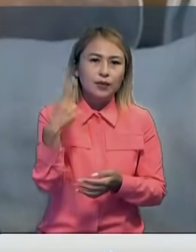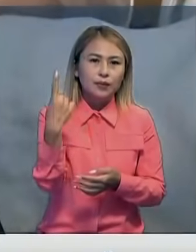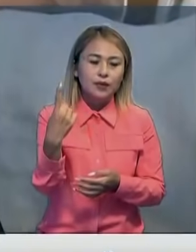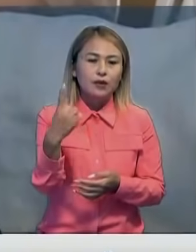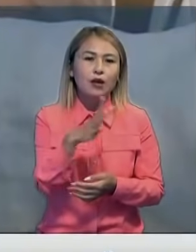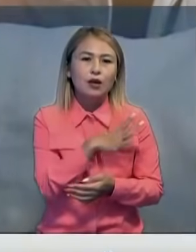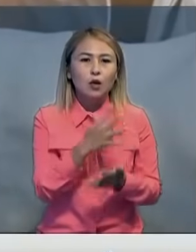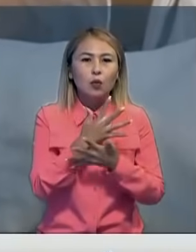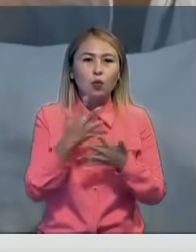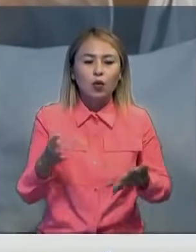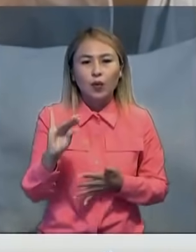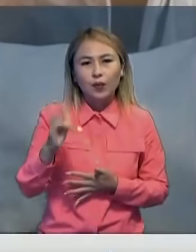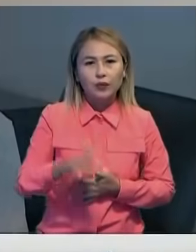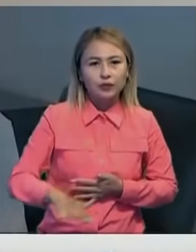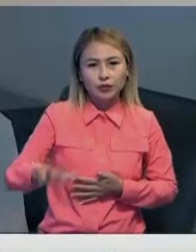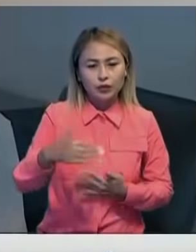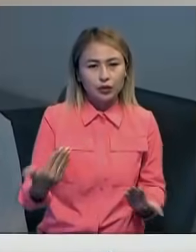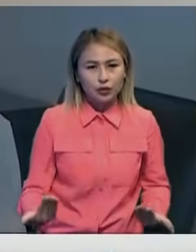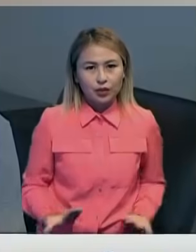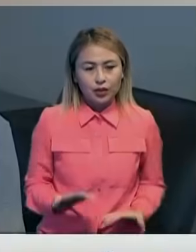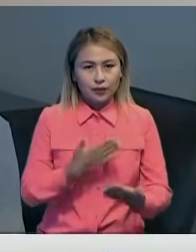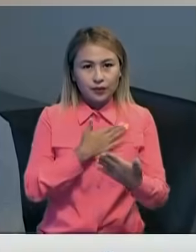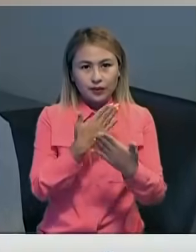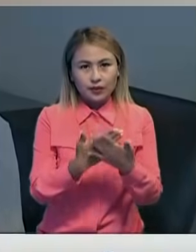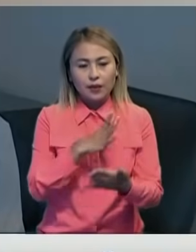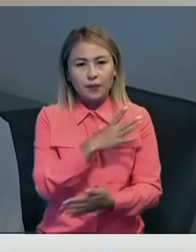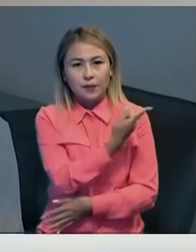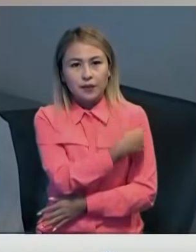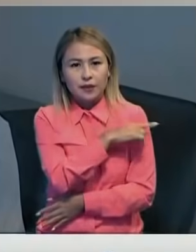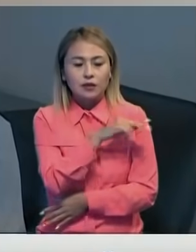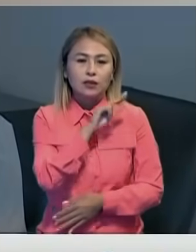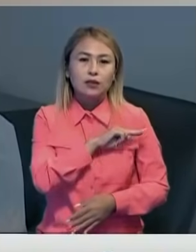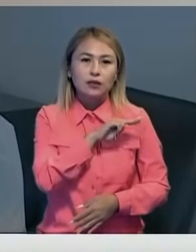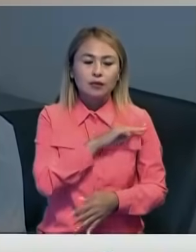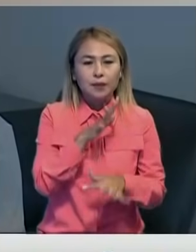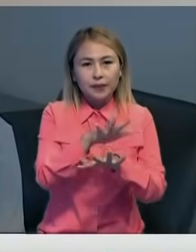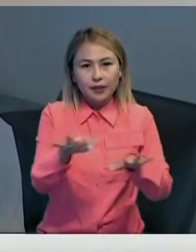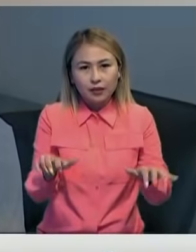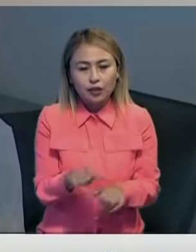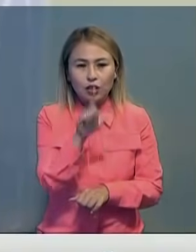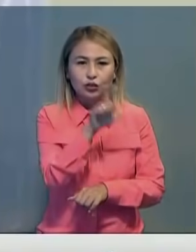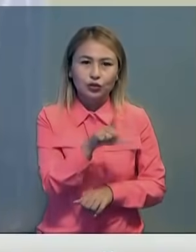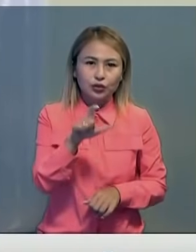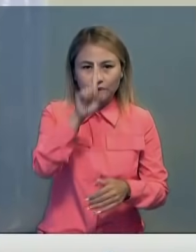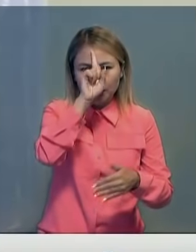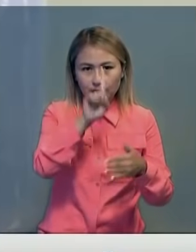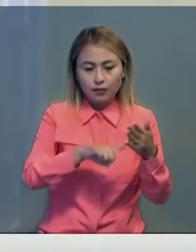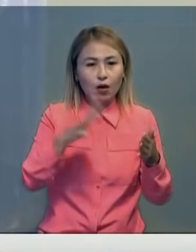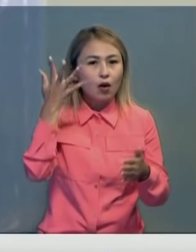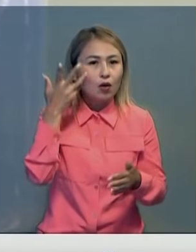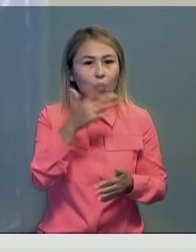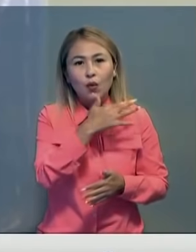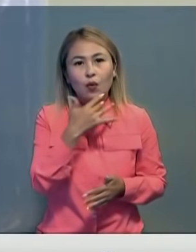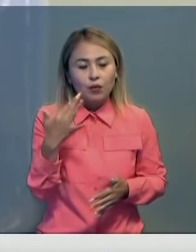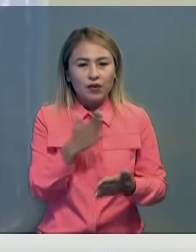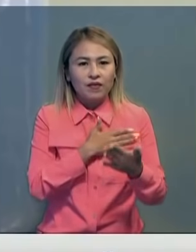бөлігі. Әсіресе оңтүстік өңірдің тұрғындары белсенді. Медицина қызметкерлері мен билікке жұрттың сенімі көп болса,